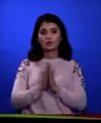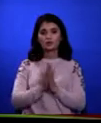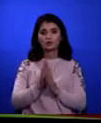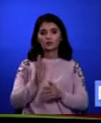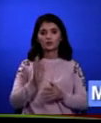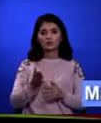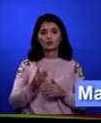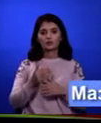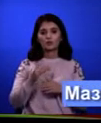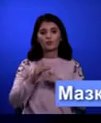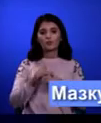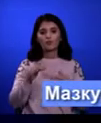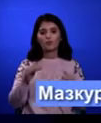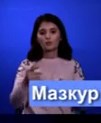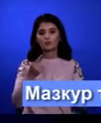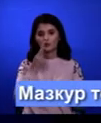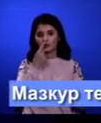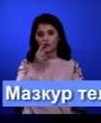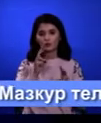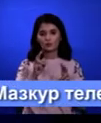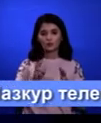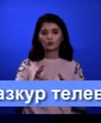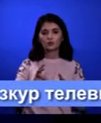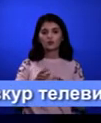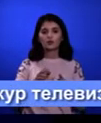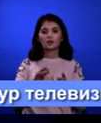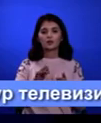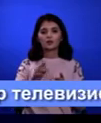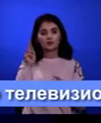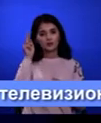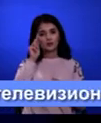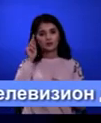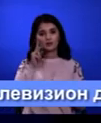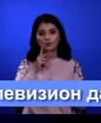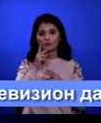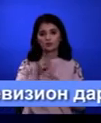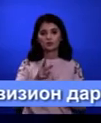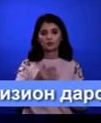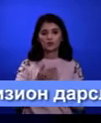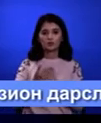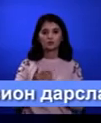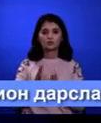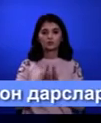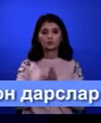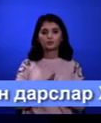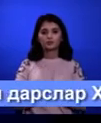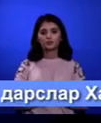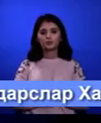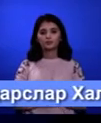qilardim. Bolajonimiz yonlarda birgalikda darsimizni kuzatishingizni iltimos qilardim. Marhamat.